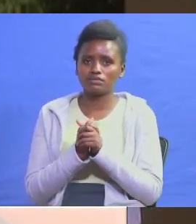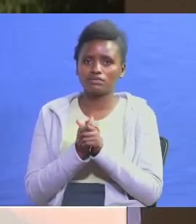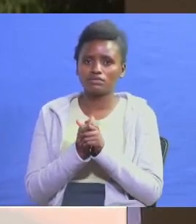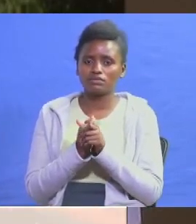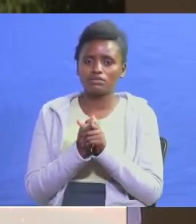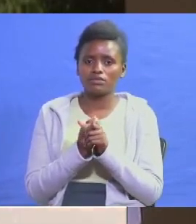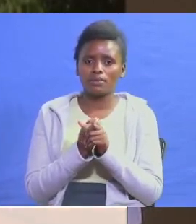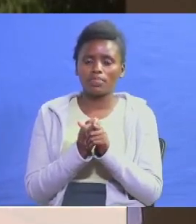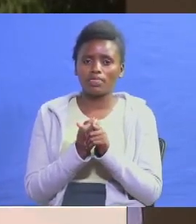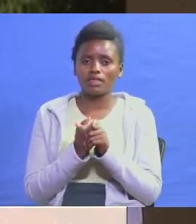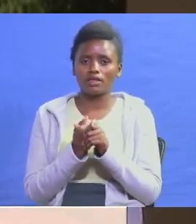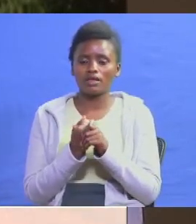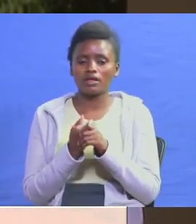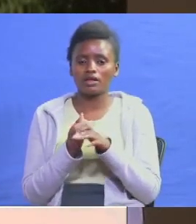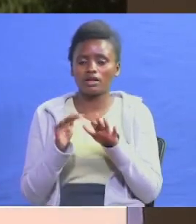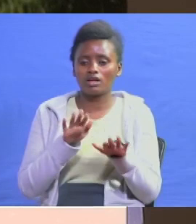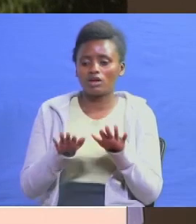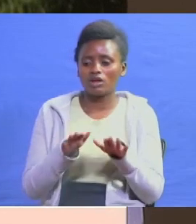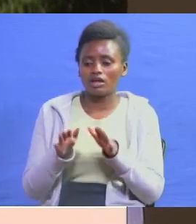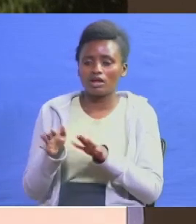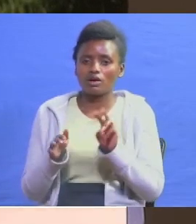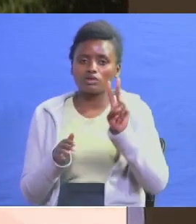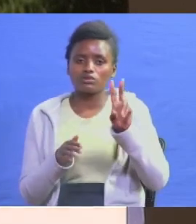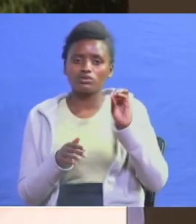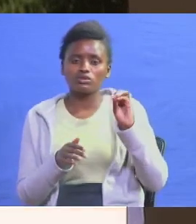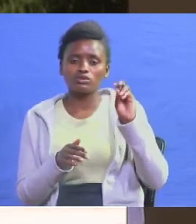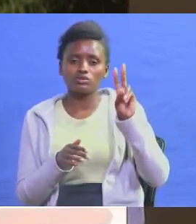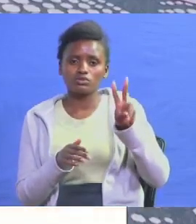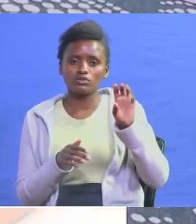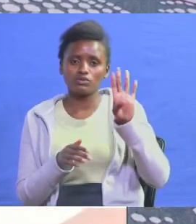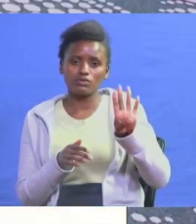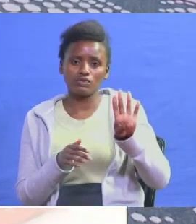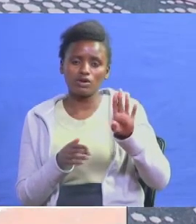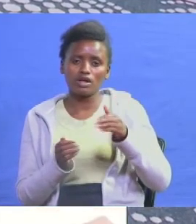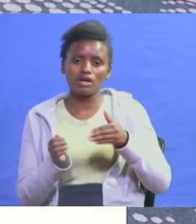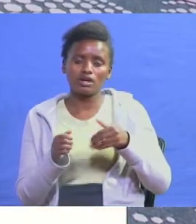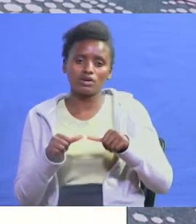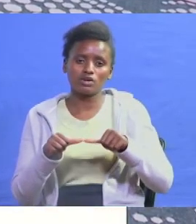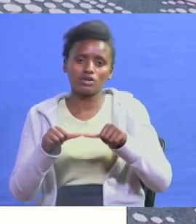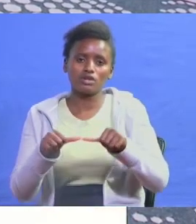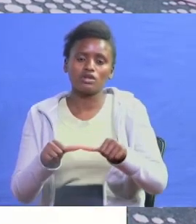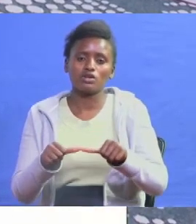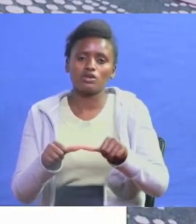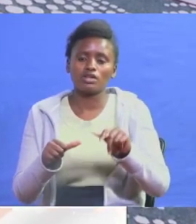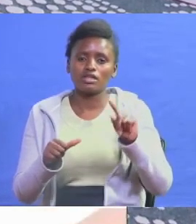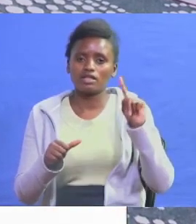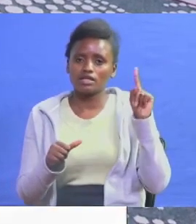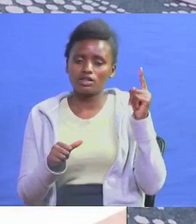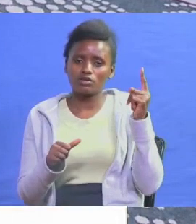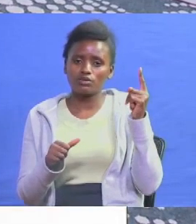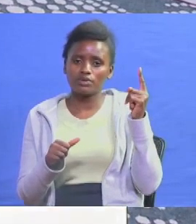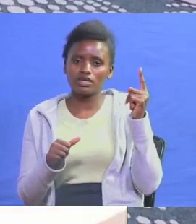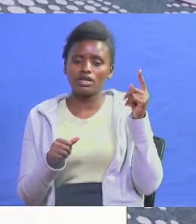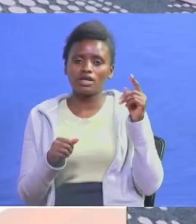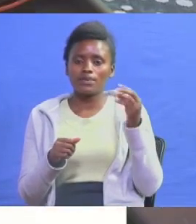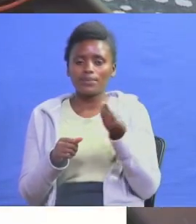Ya kongamano la masoko ya kaboni mwaka 2024 ambalo linaendelea jijini Nairobi chini ya kauli mbiu ya kufanikisha fedha za